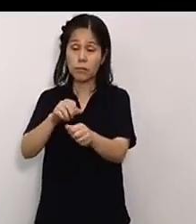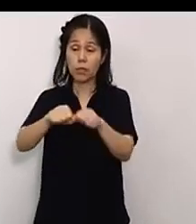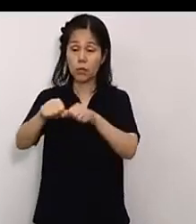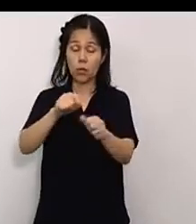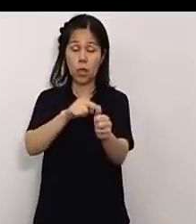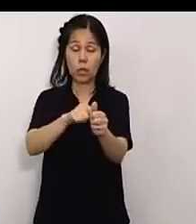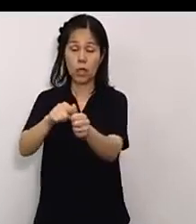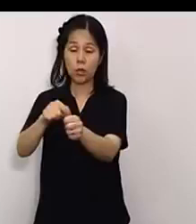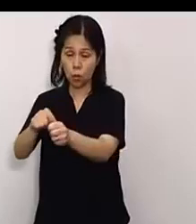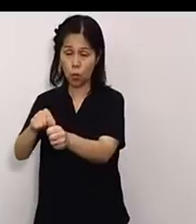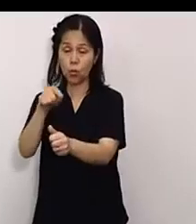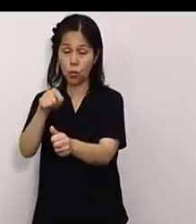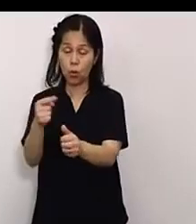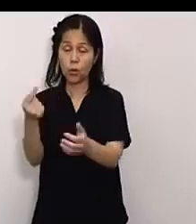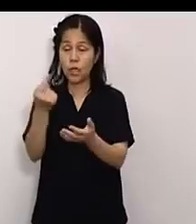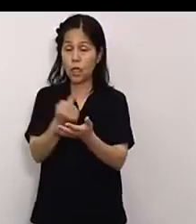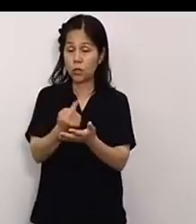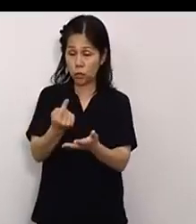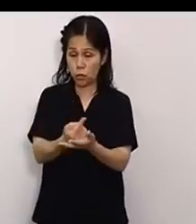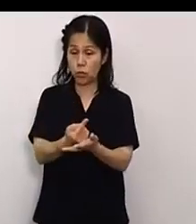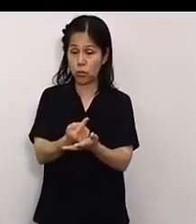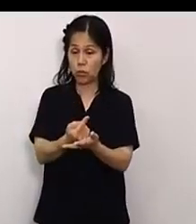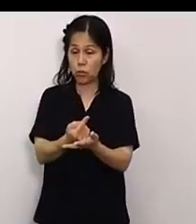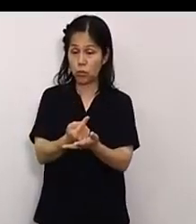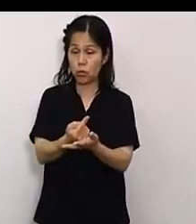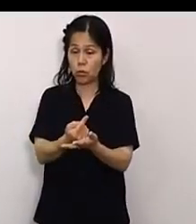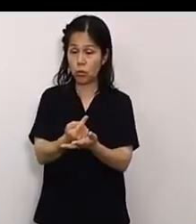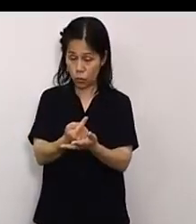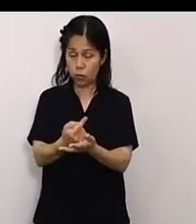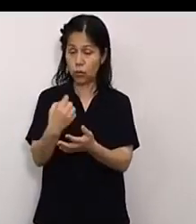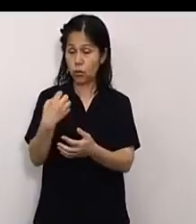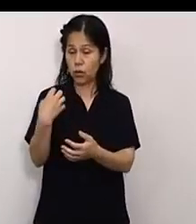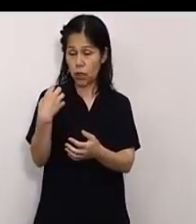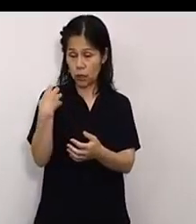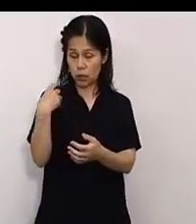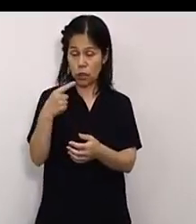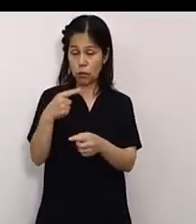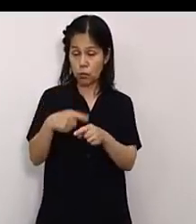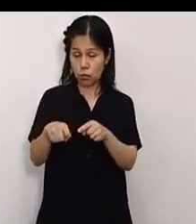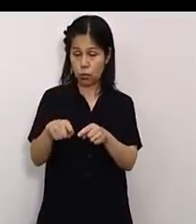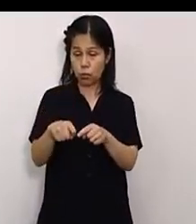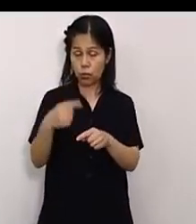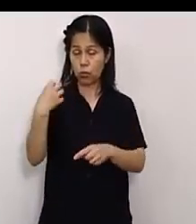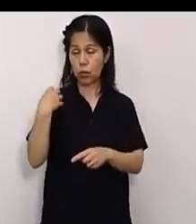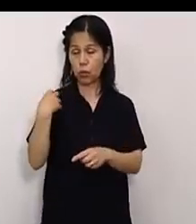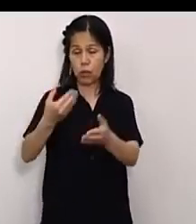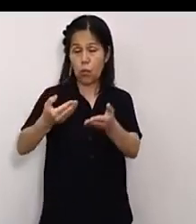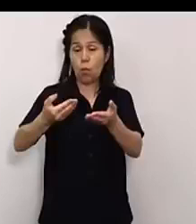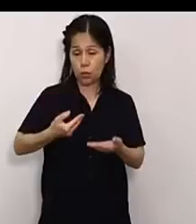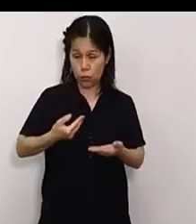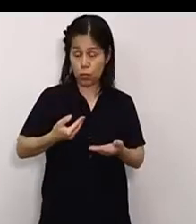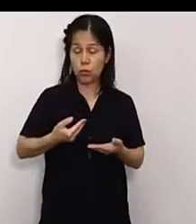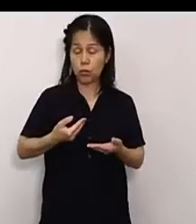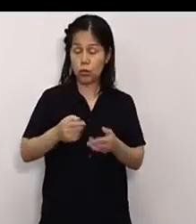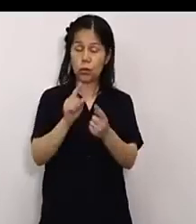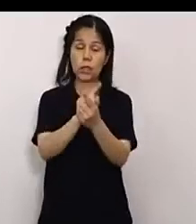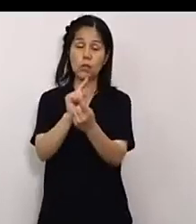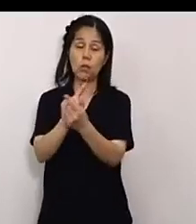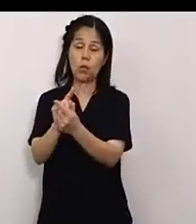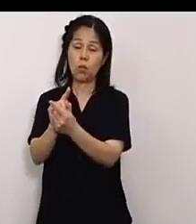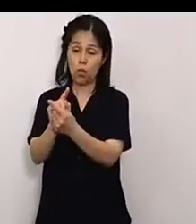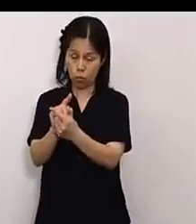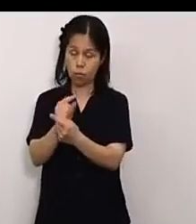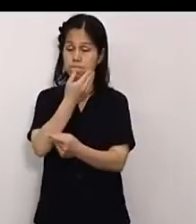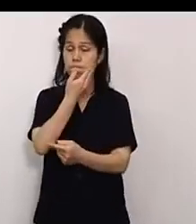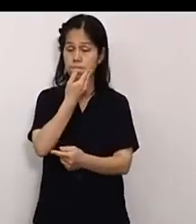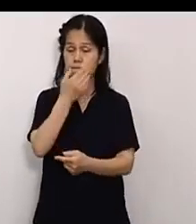を参加する、あるいは責任の一部をこう担当してもらうような対応っていうのはす